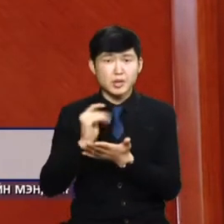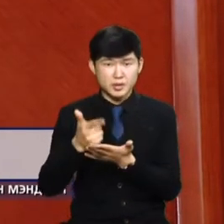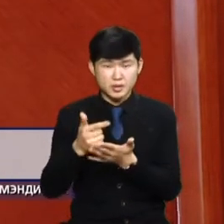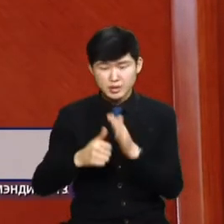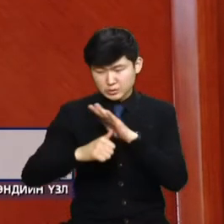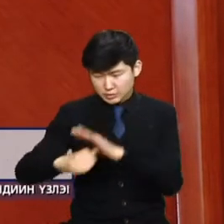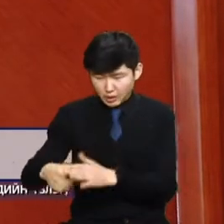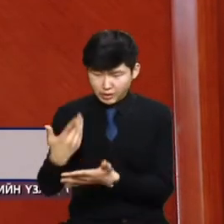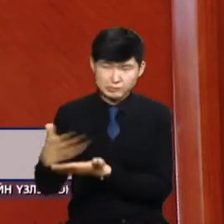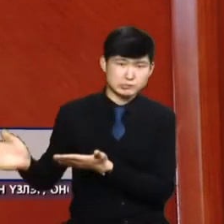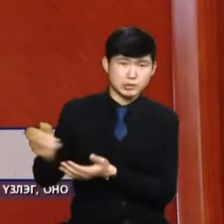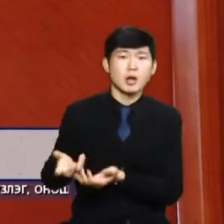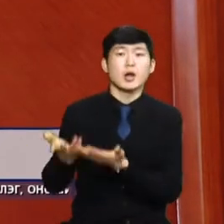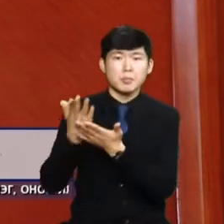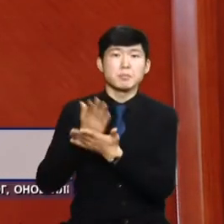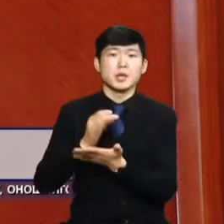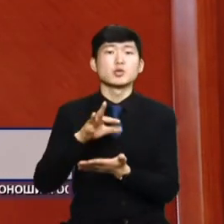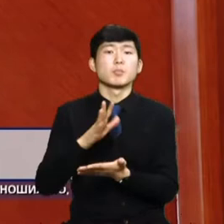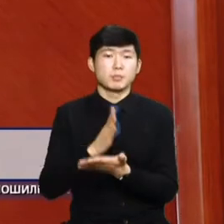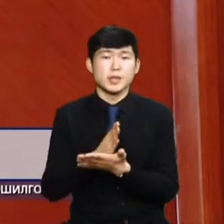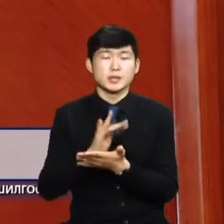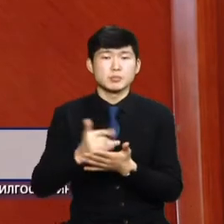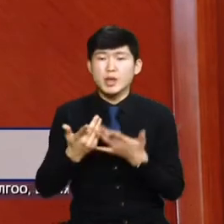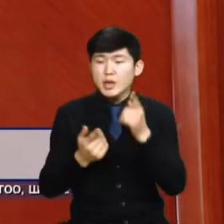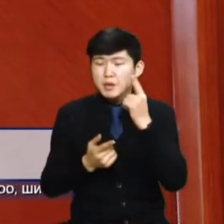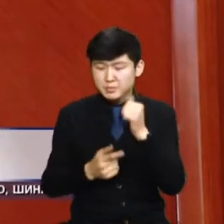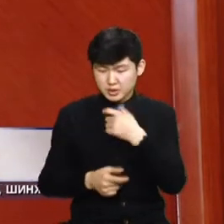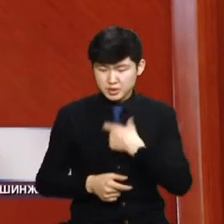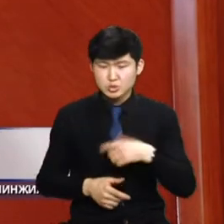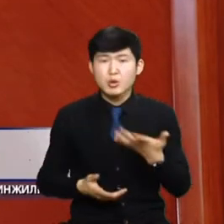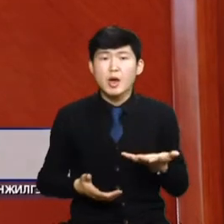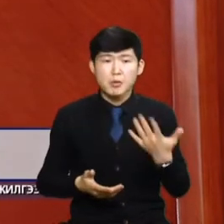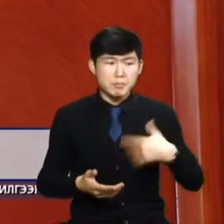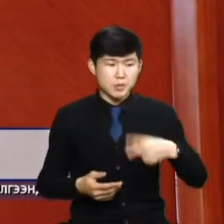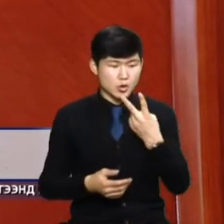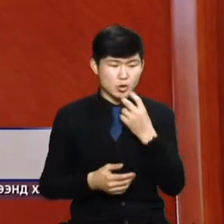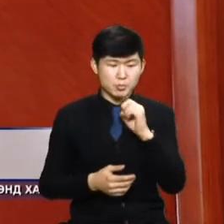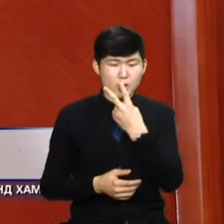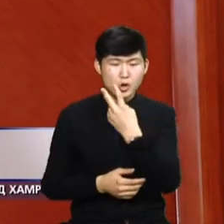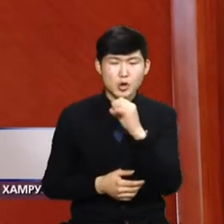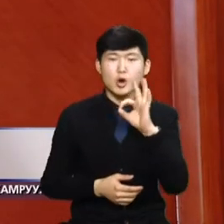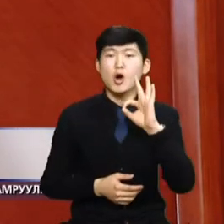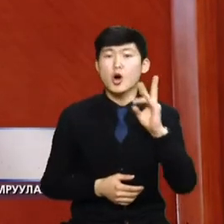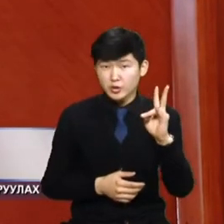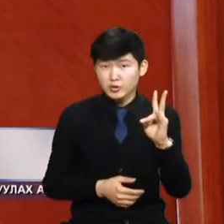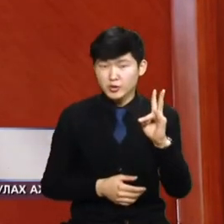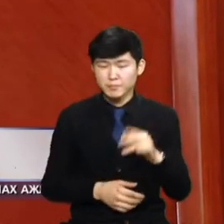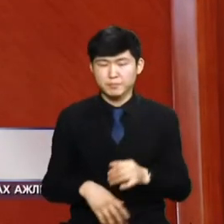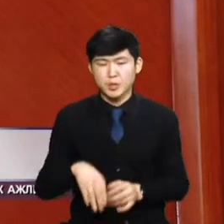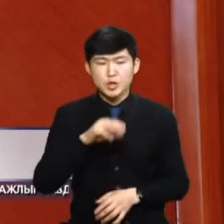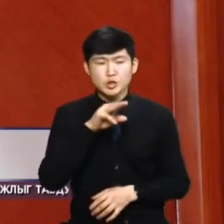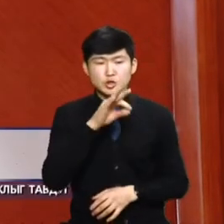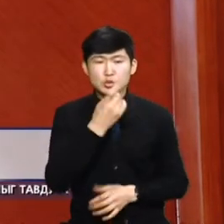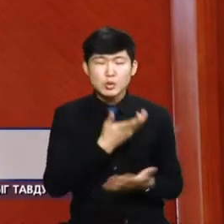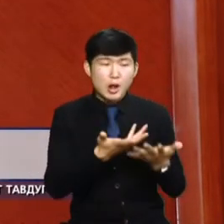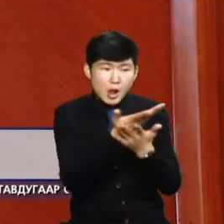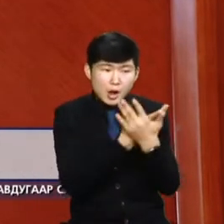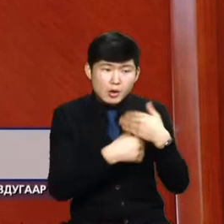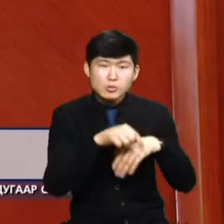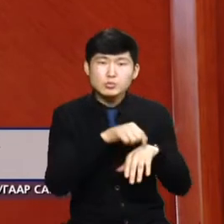За дээрлэл гадуурхалд өртсөн байна. За тийм учраас нэмэгтэй хүшүүдтэй үед бол бид нэг 2020 оны одоо улсын хурлын төсөв хэлэлцэх